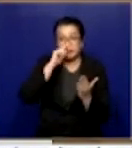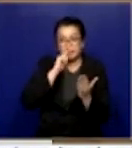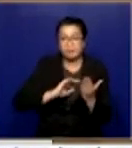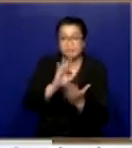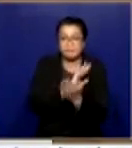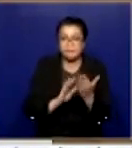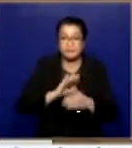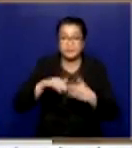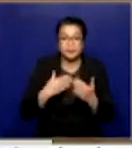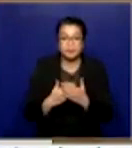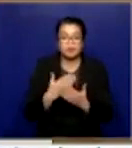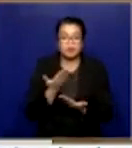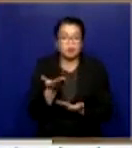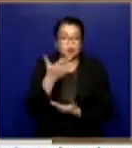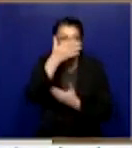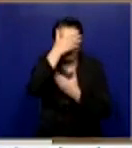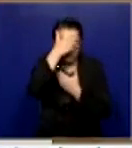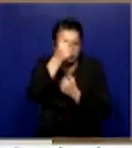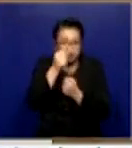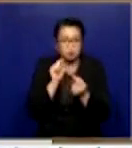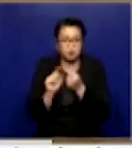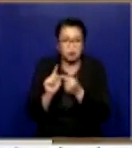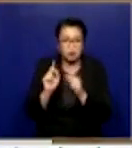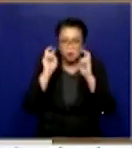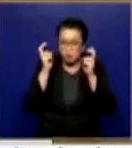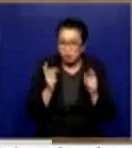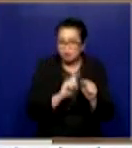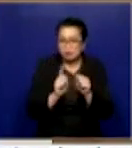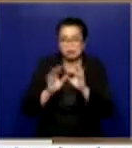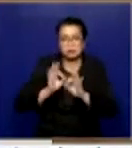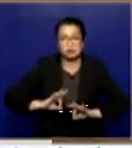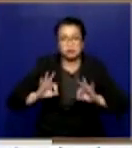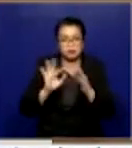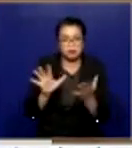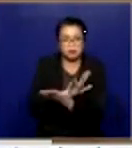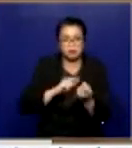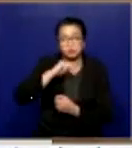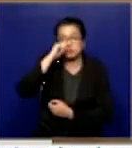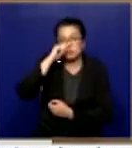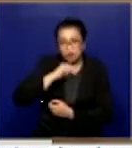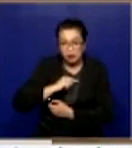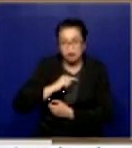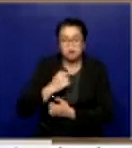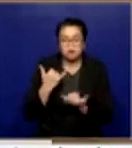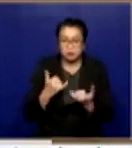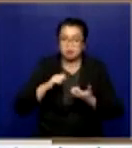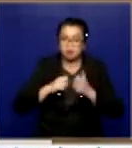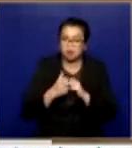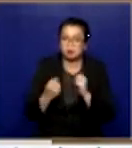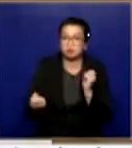ขอให้ท่านสนใจในเรื่องเหล่านี้เป็นเรื่องใหญ่ที่สังคมไทยเขากำลังเผชิญอยู่